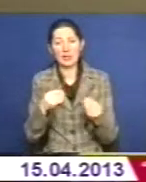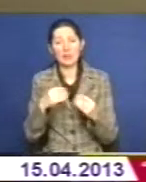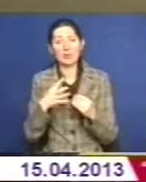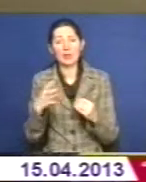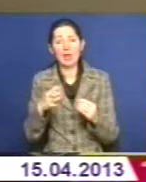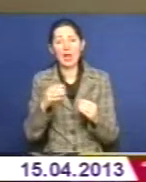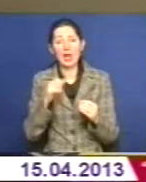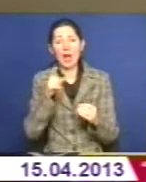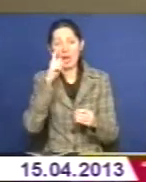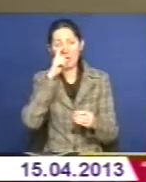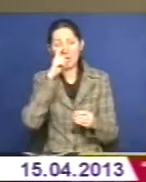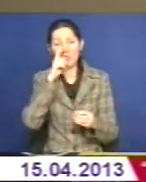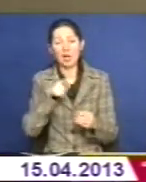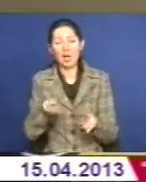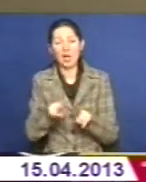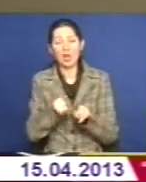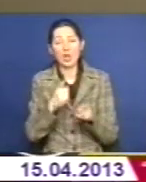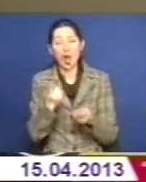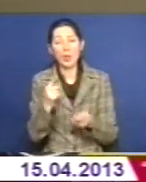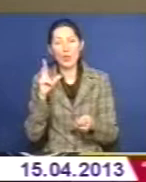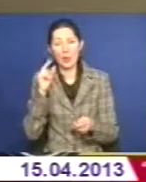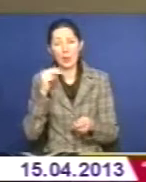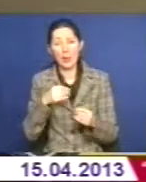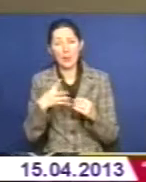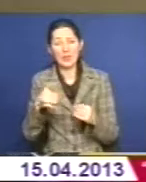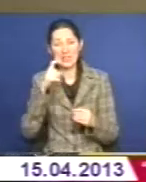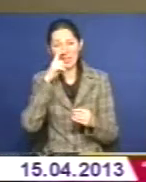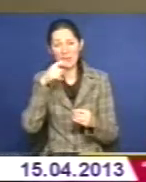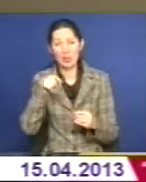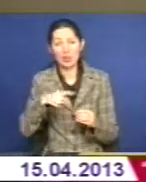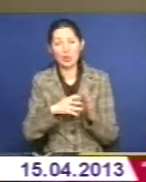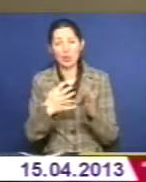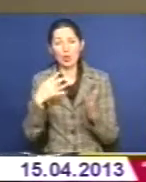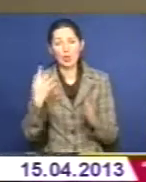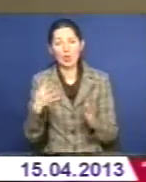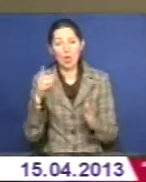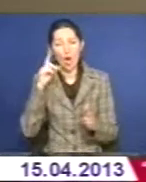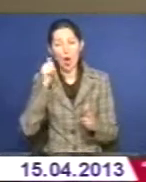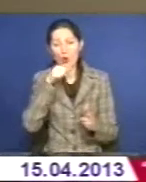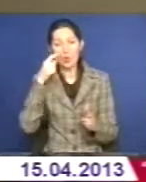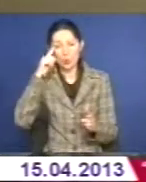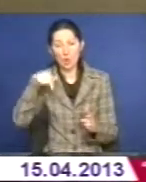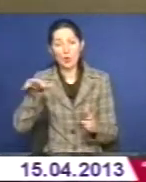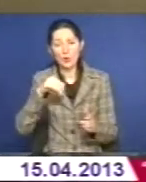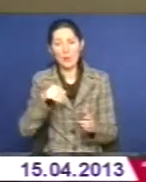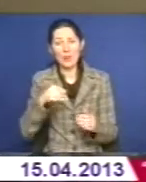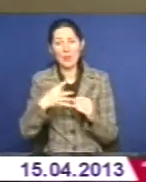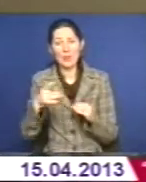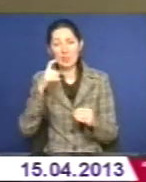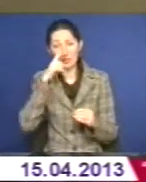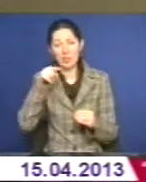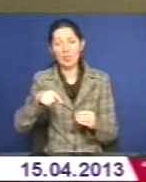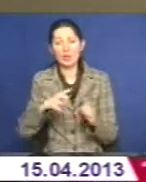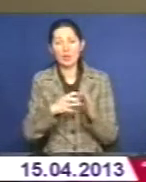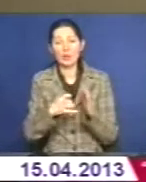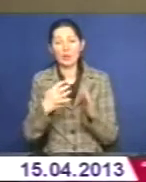трансформувалося ще в одну дату, тому що 15 квітня 1944 року ми знаємо всі, а от 15 квітня 1540